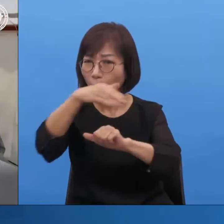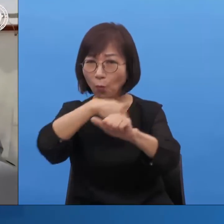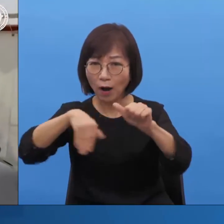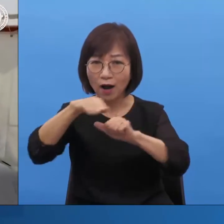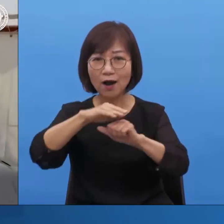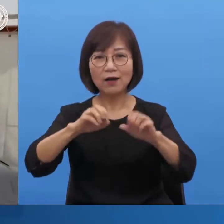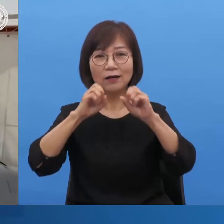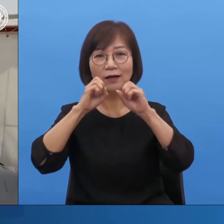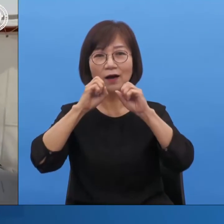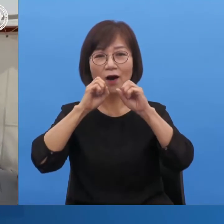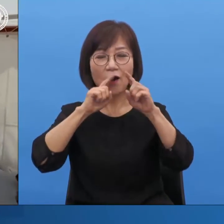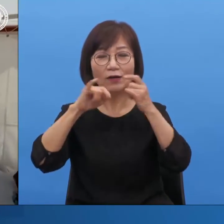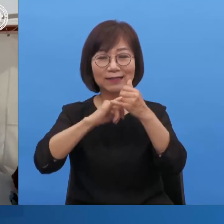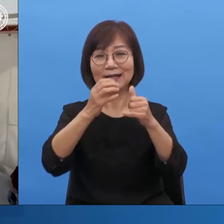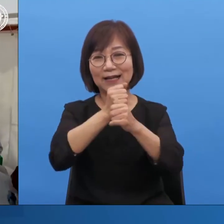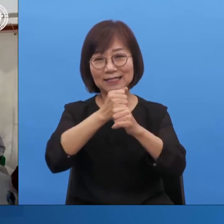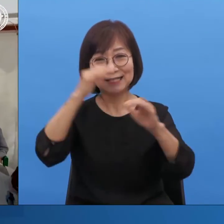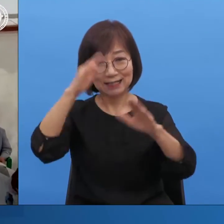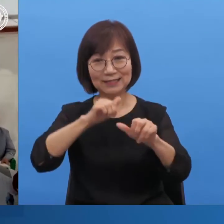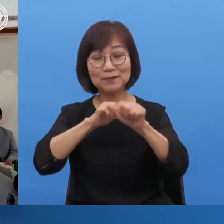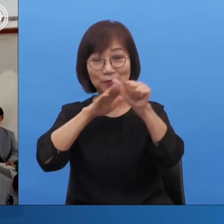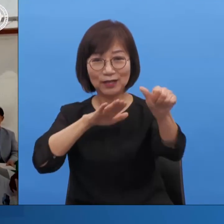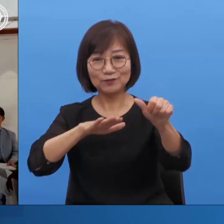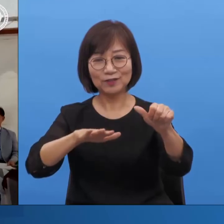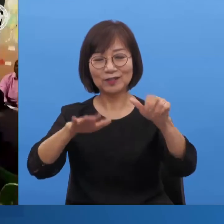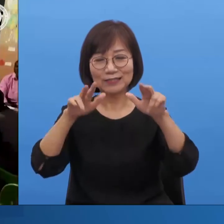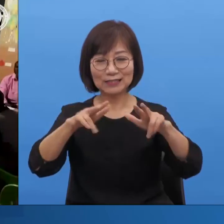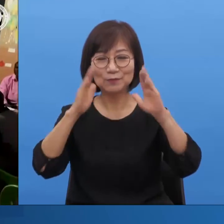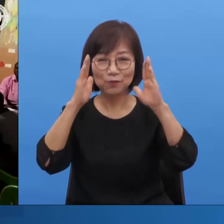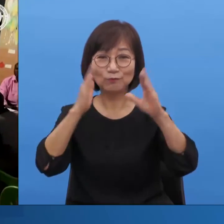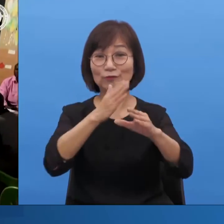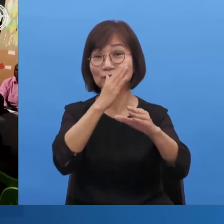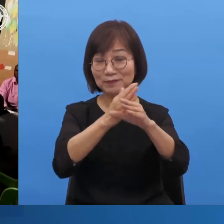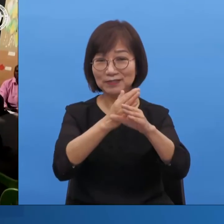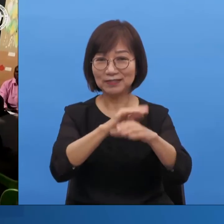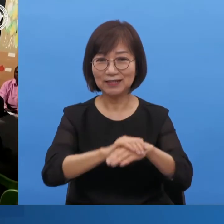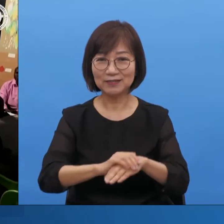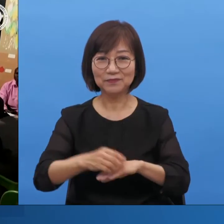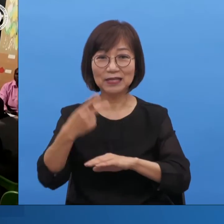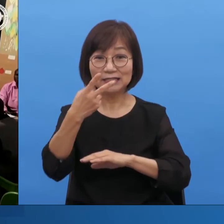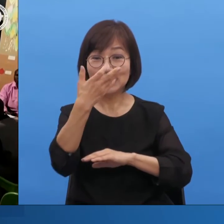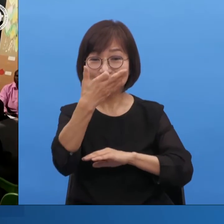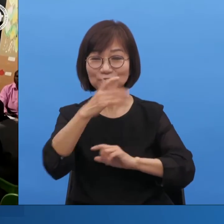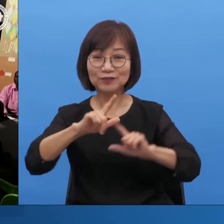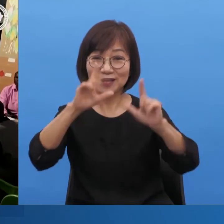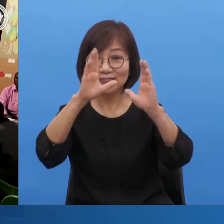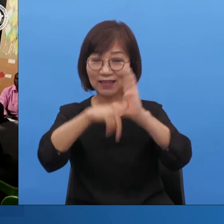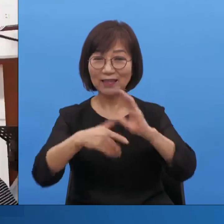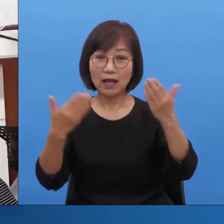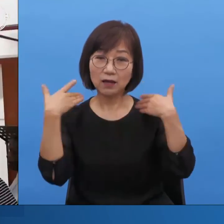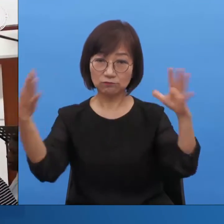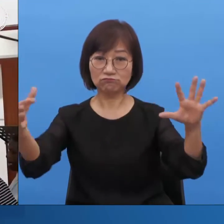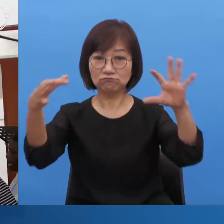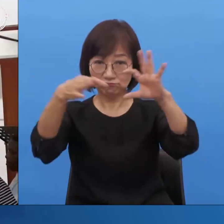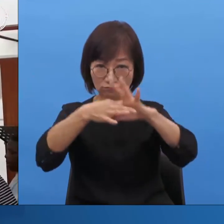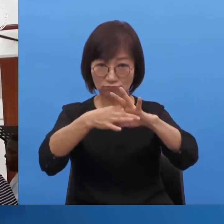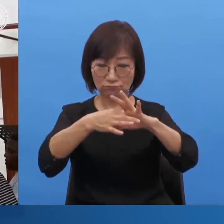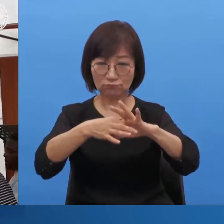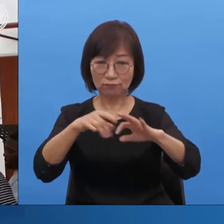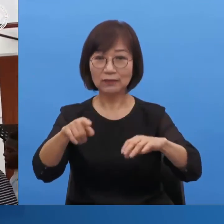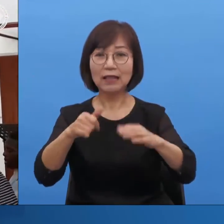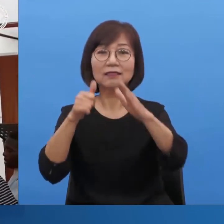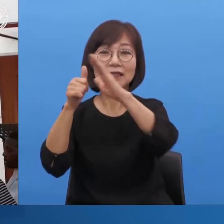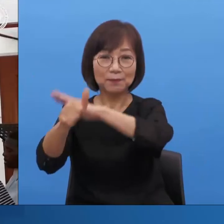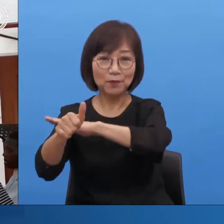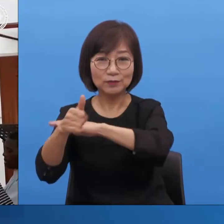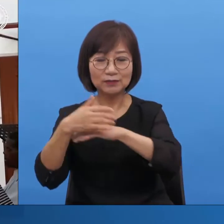13명의 학생들을 보내주셔서 수업이 진행되고 있습니다. 2019년에는 한 학교의 이사장과 연결되었고 이사장은 르완다